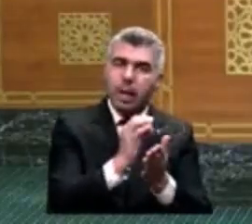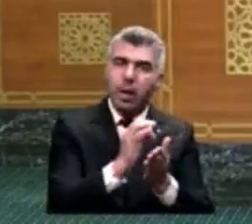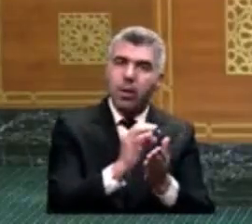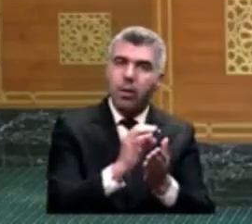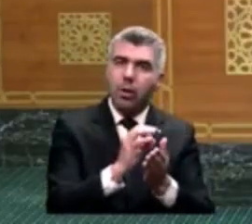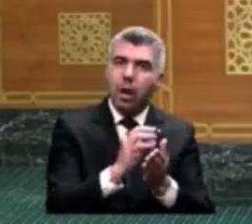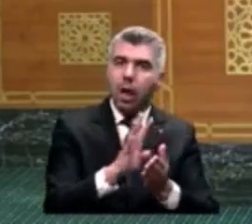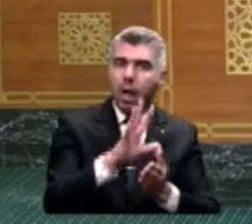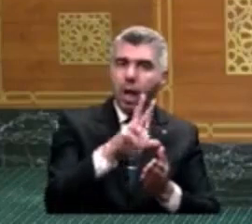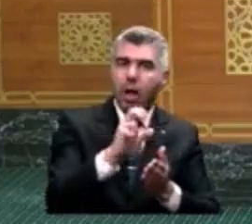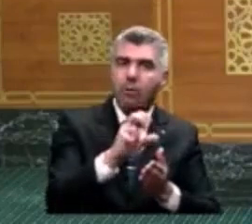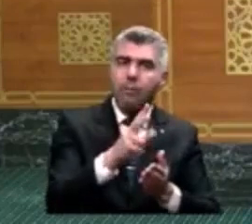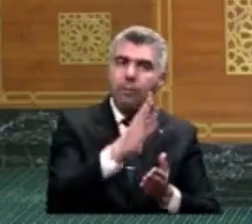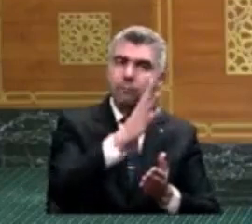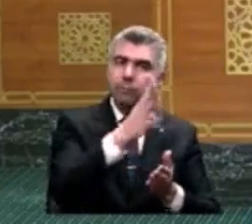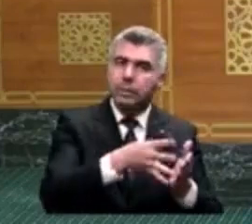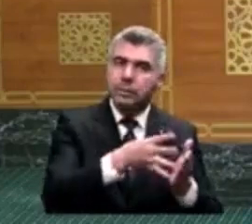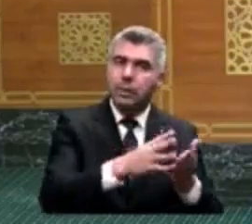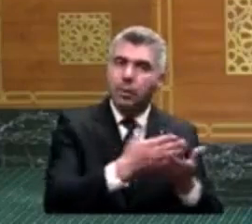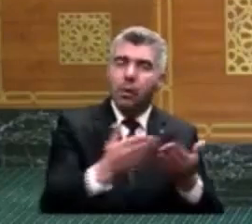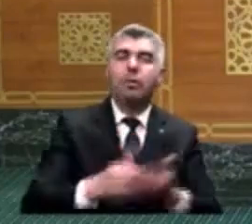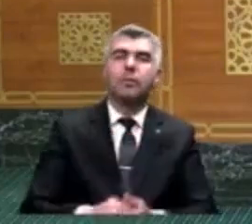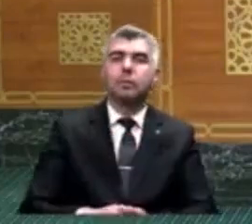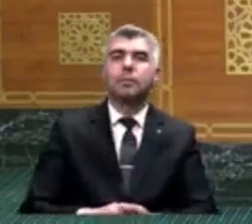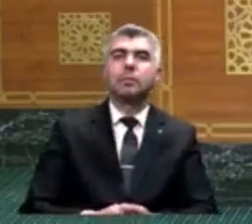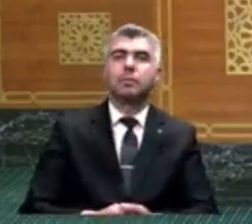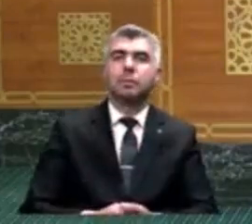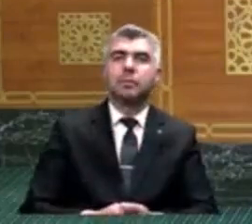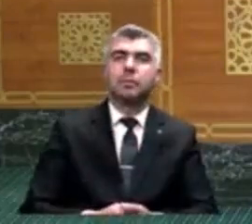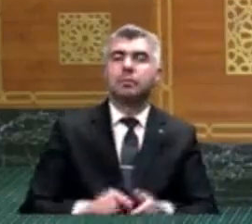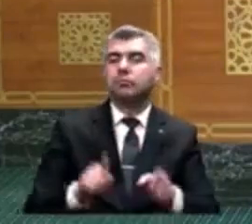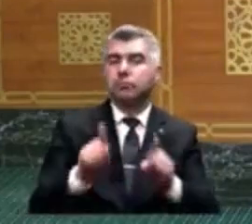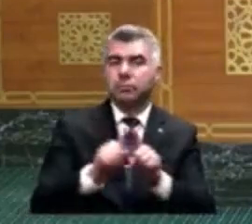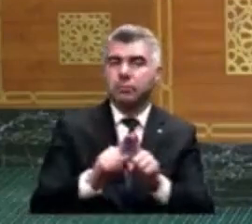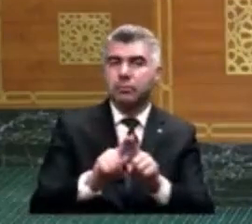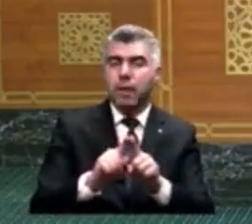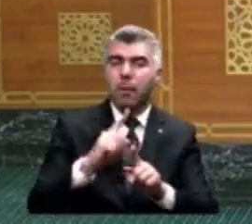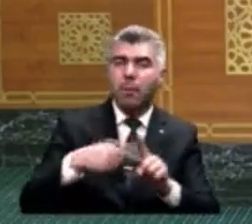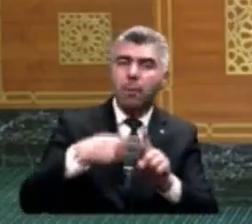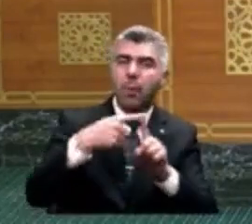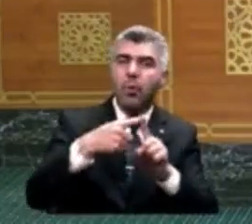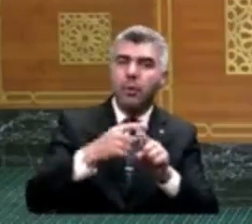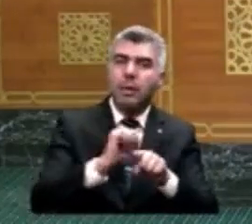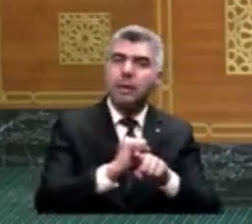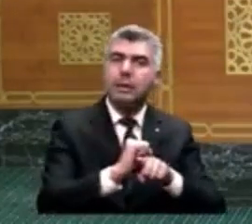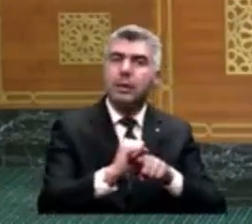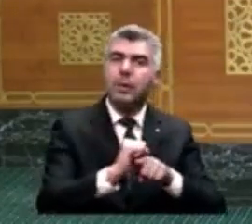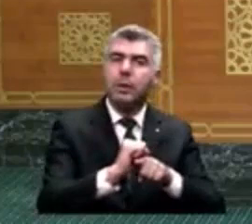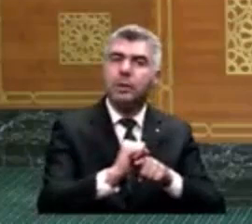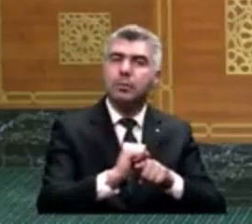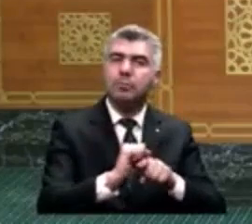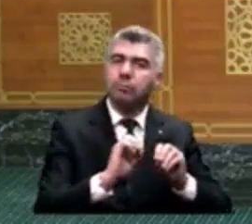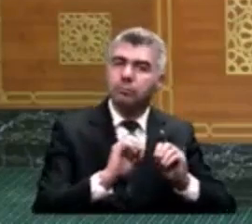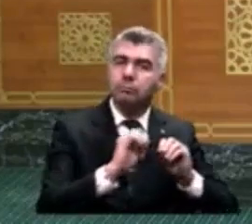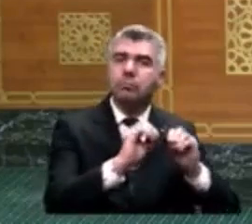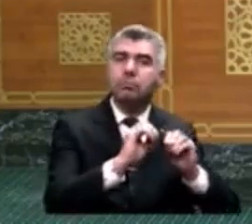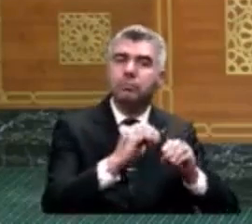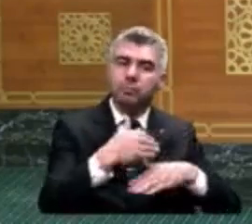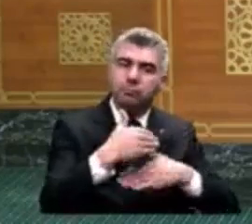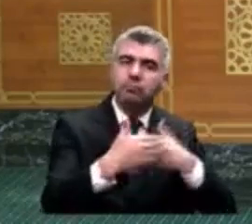ذلك، علاوة على تعزيز تكوينات ذات صلة بتنزيل